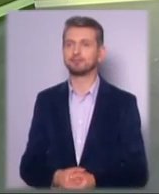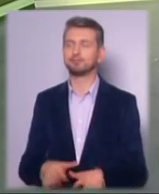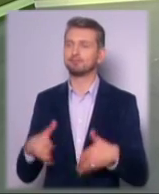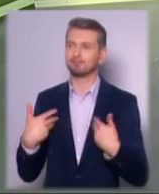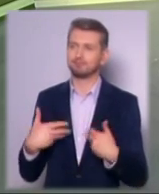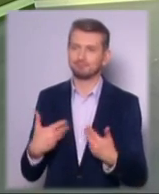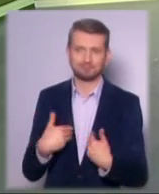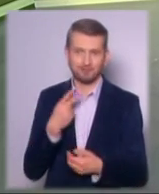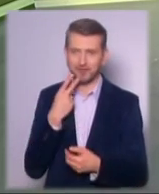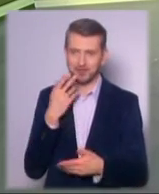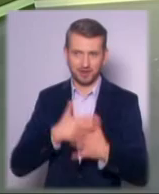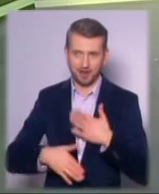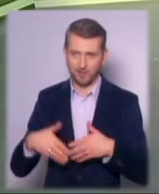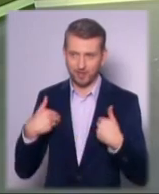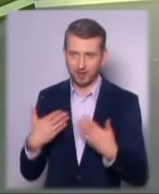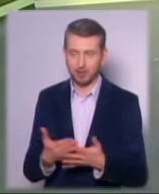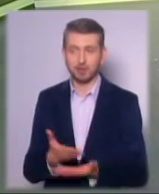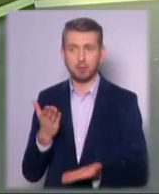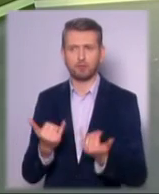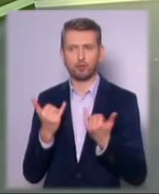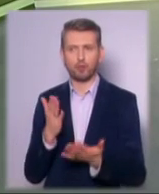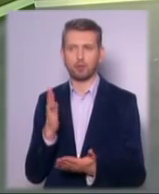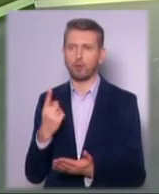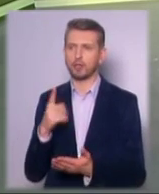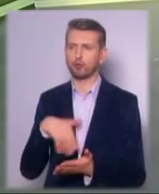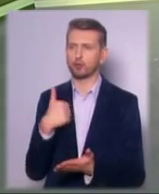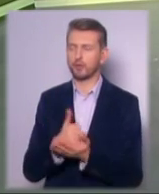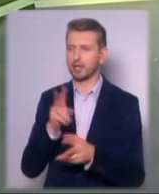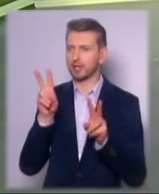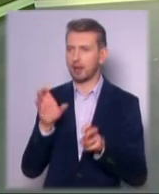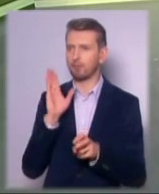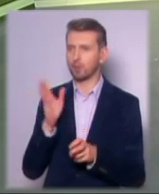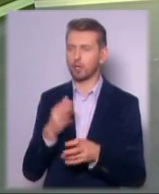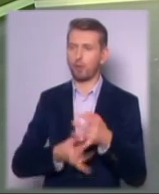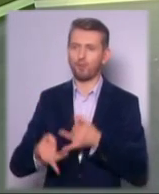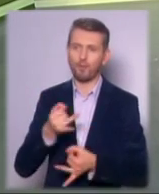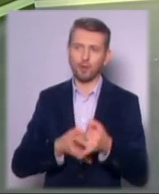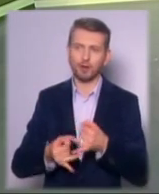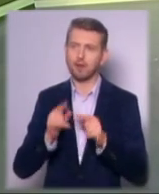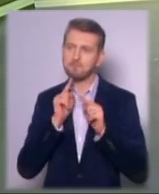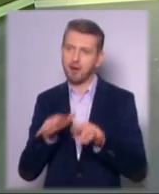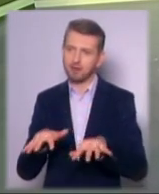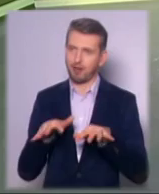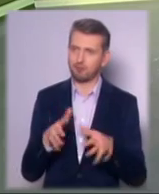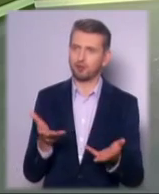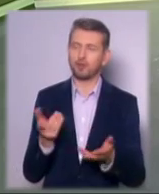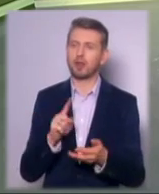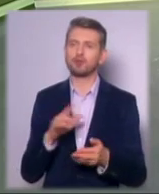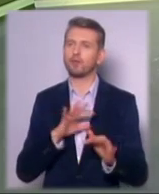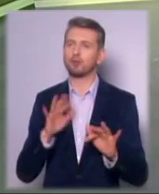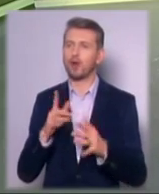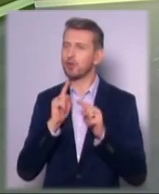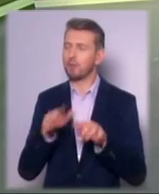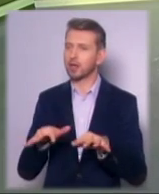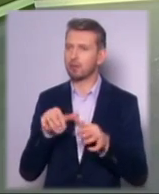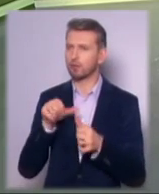радий вітати. Власне, напевно, сьогодні однією з основних тем це буде обговорення парламенту і те, що відбувалося в парламенті,